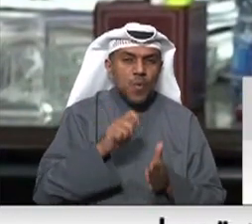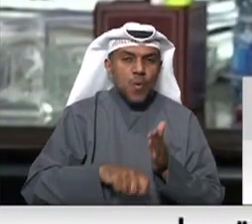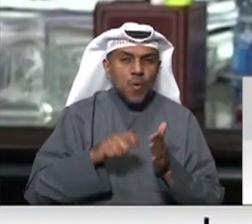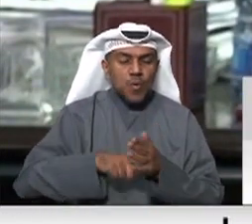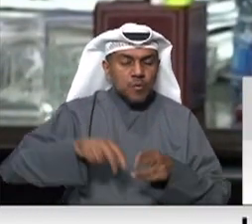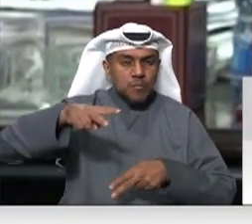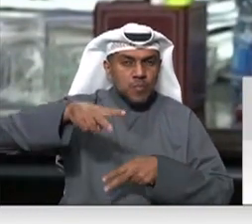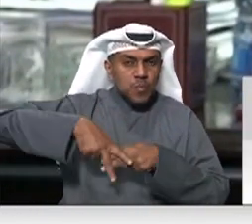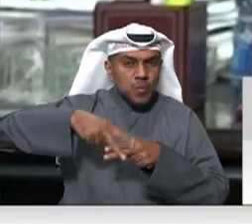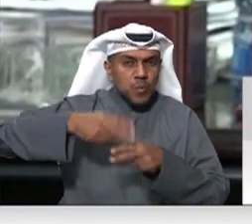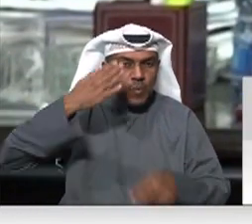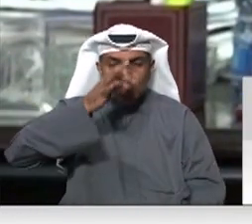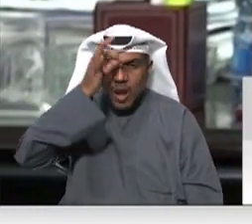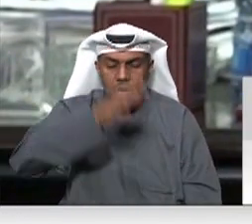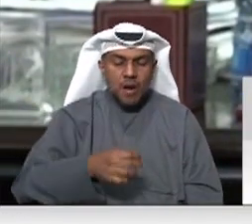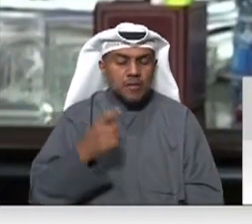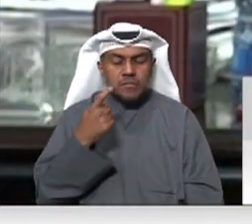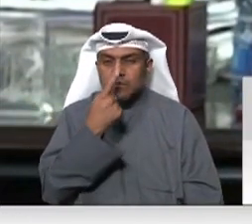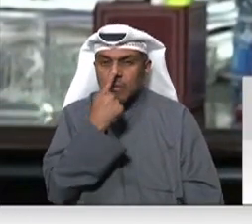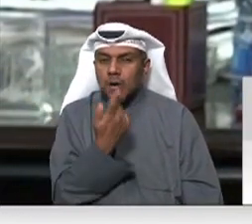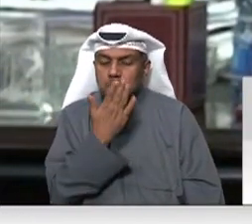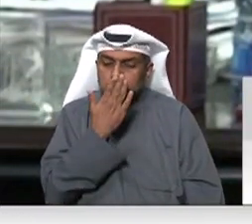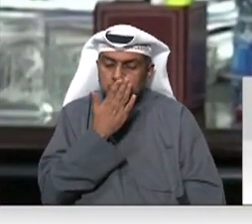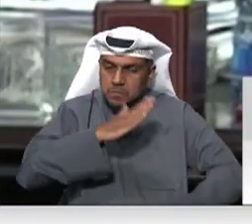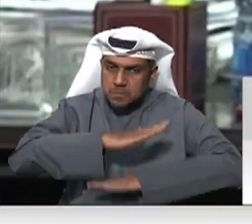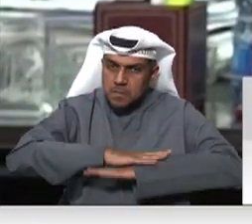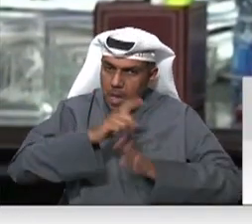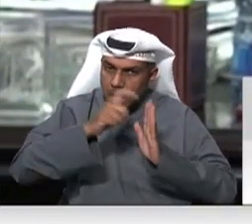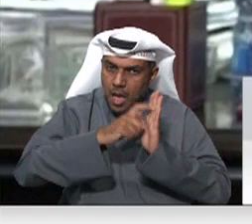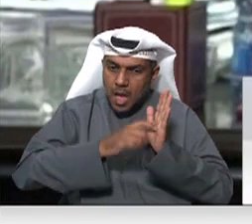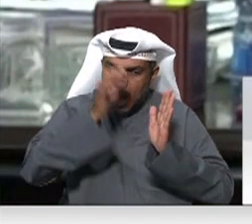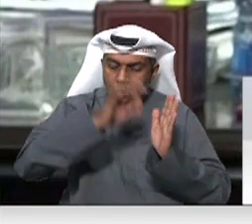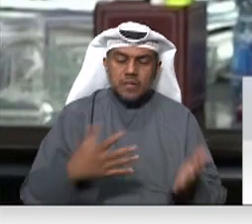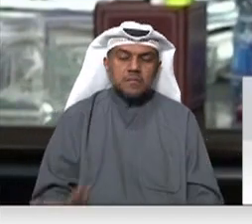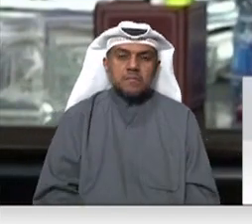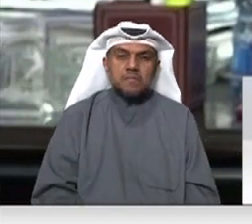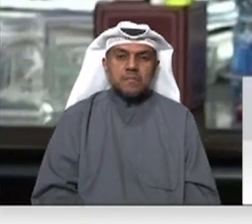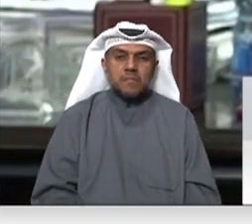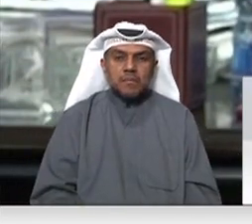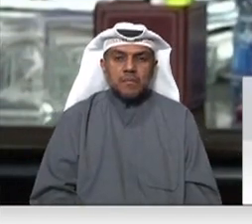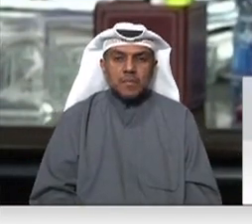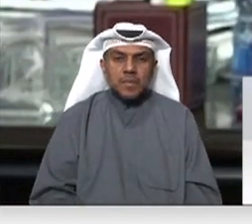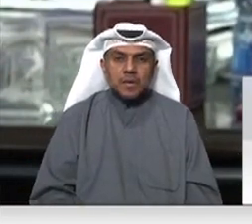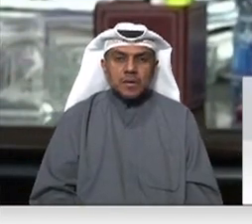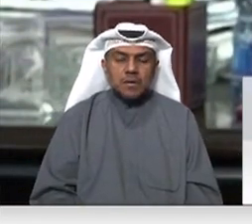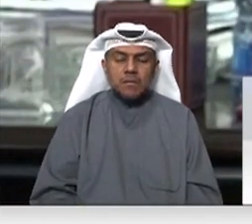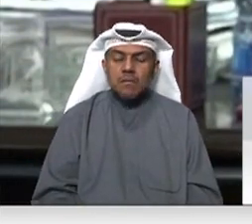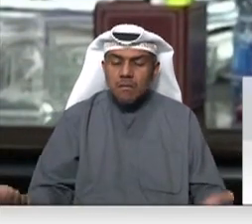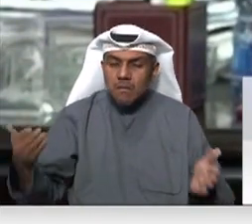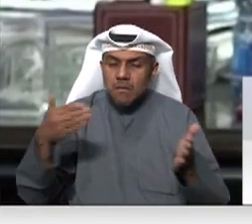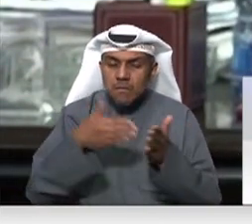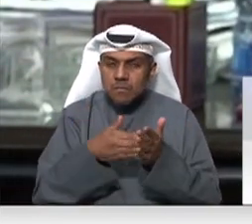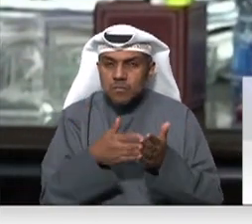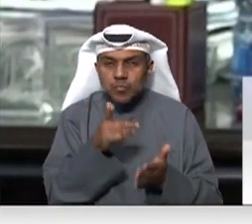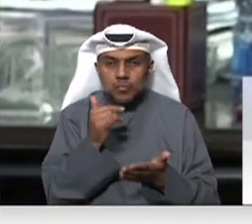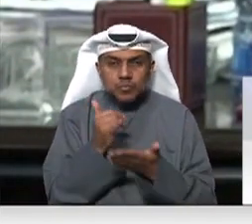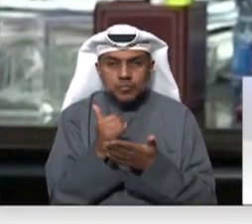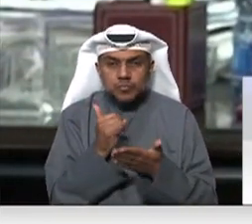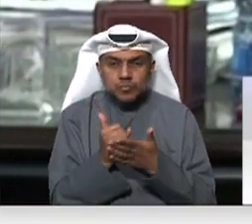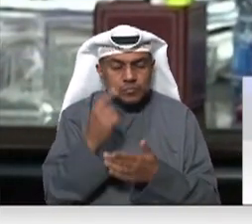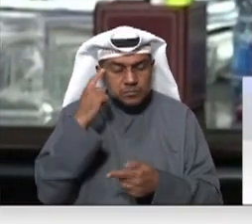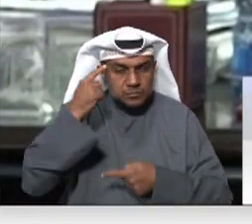ملزمه بتطبيق واحترام هذه التدابير المؤقته والتي تؤدي في نهايه المطاف او تحول دون